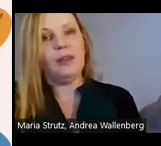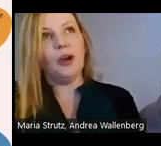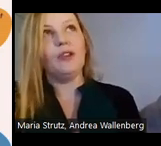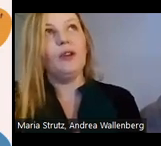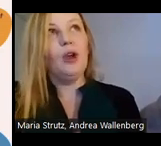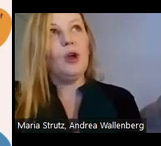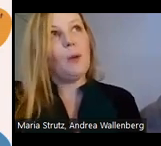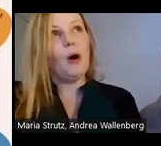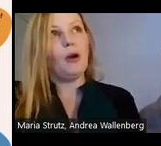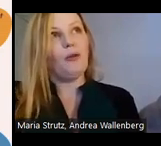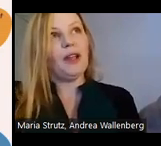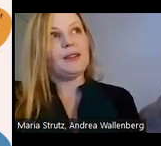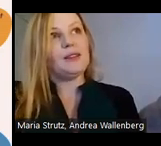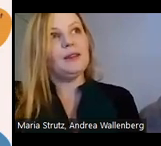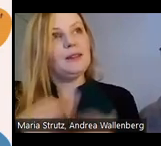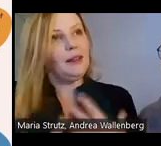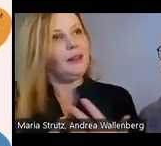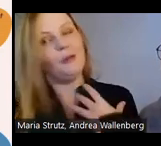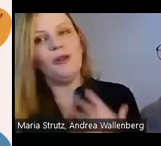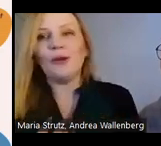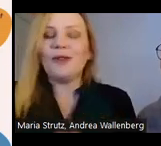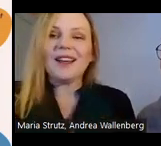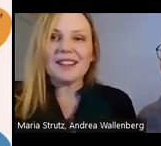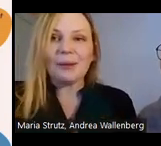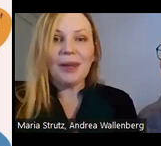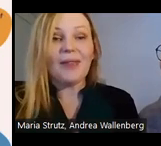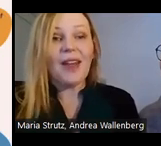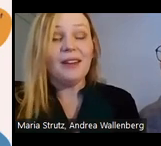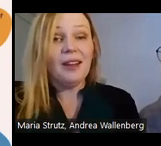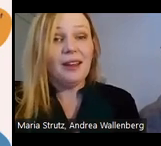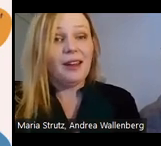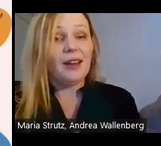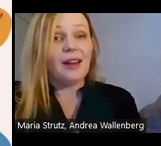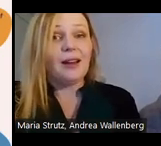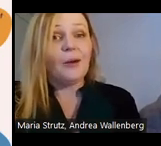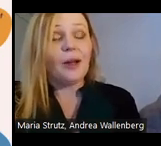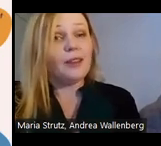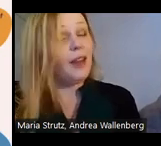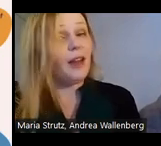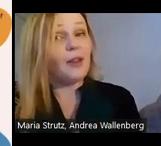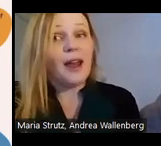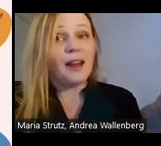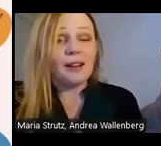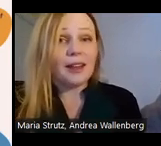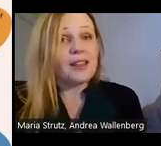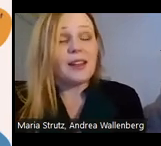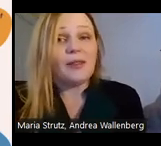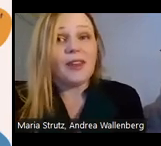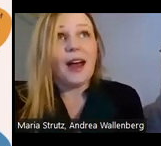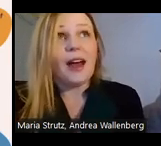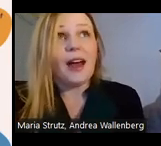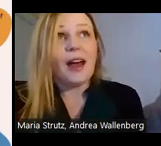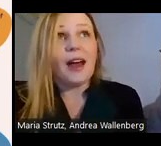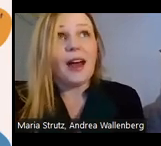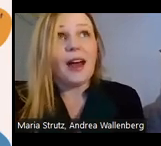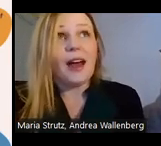liksom, i vad barn faktiskt säger och vad de faktiskt menar. Och att även här kanske det